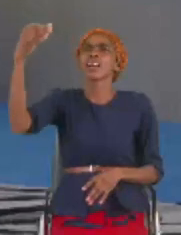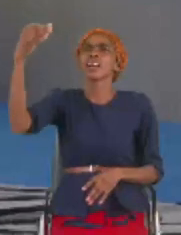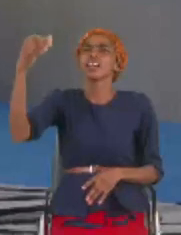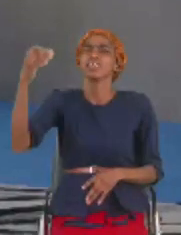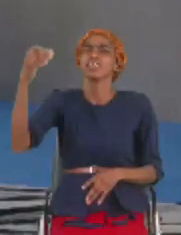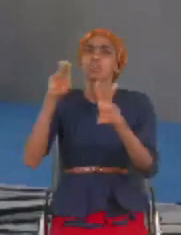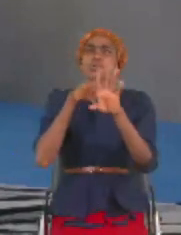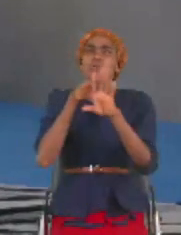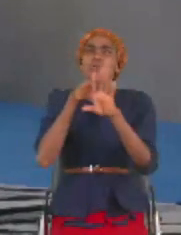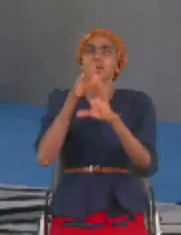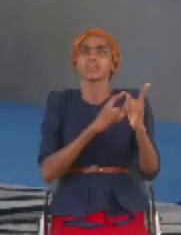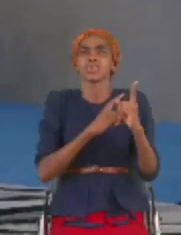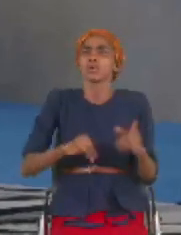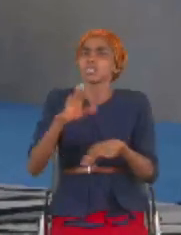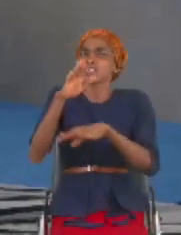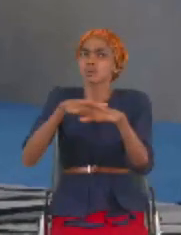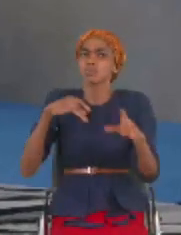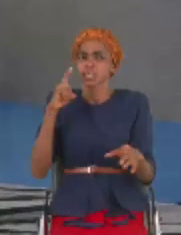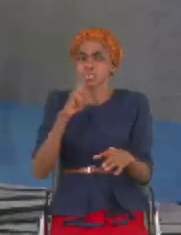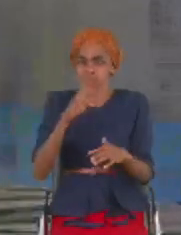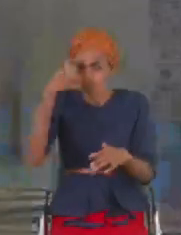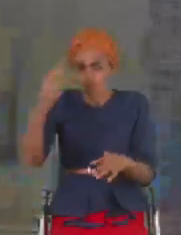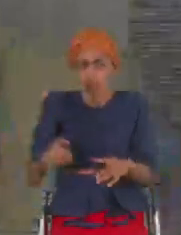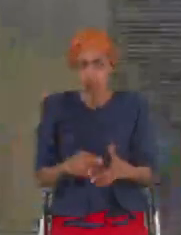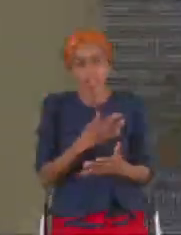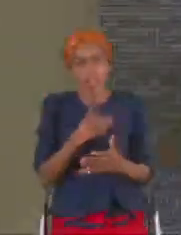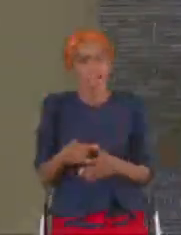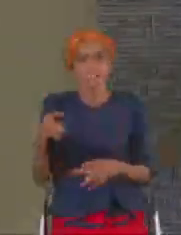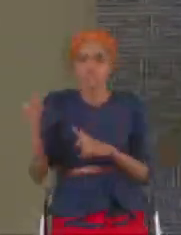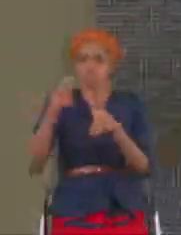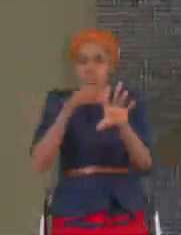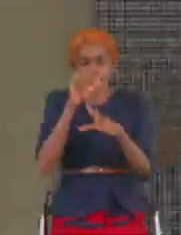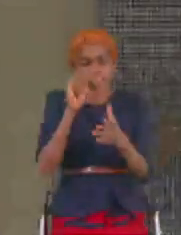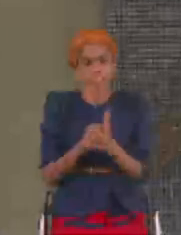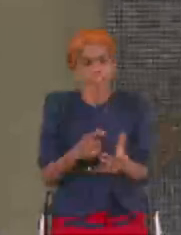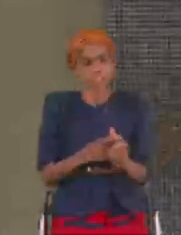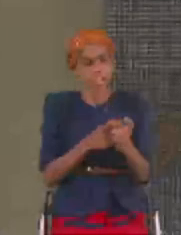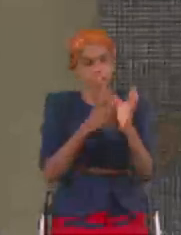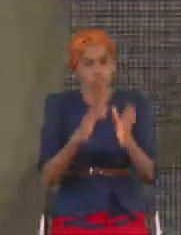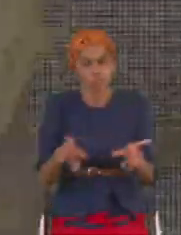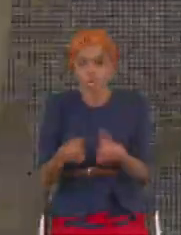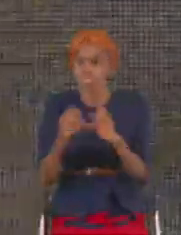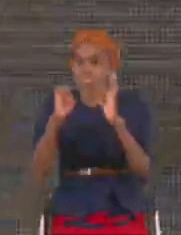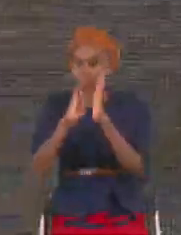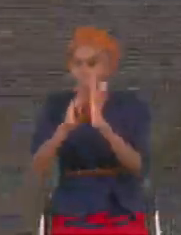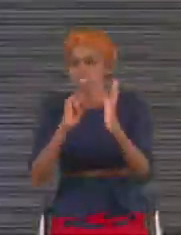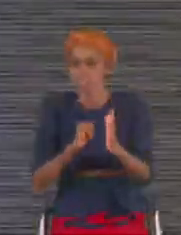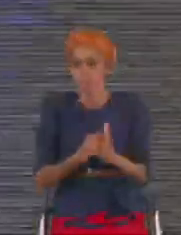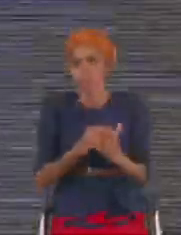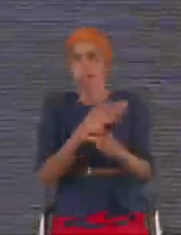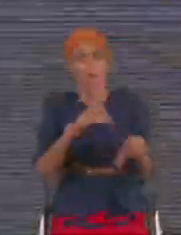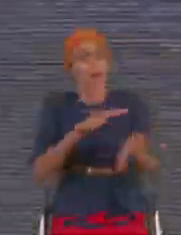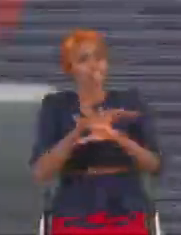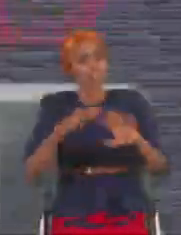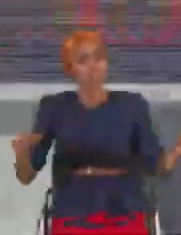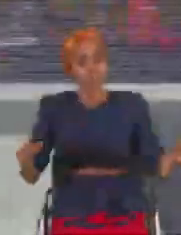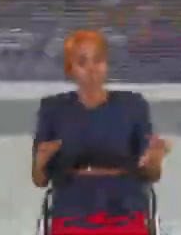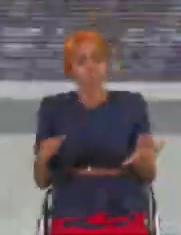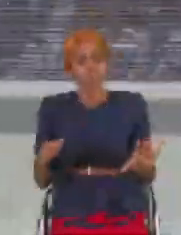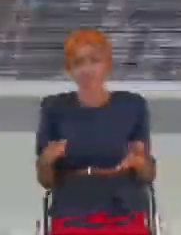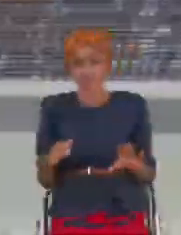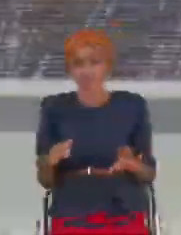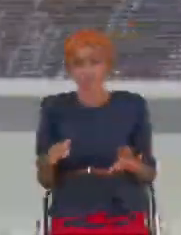ce que le seigneur appelle à faire regarde cet athlète comme modèle off et ne donne